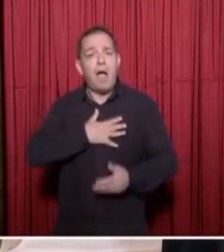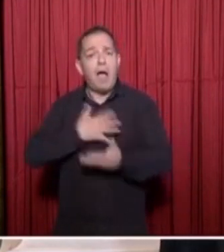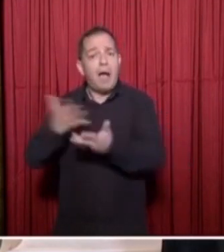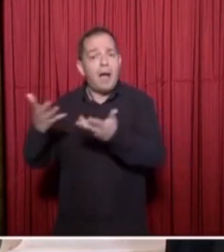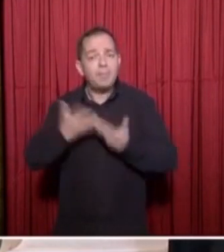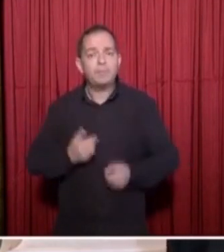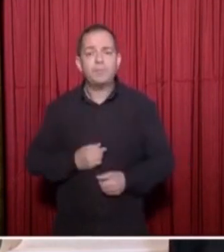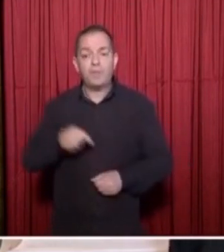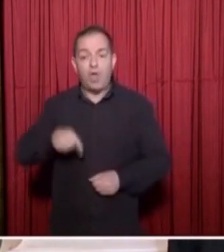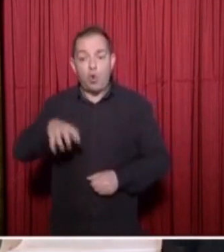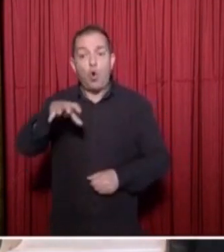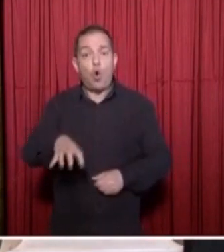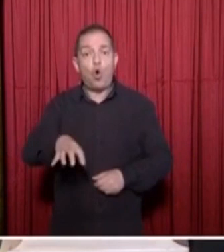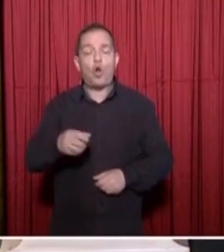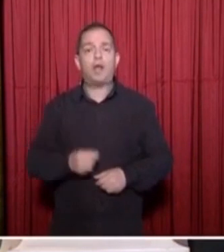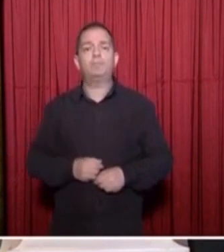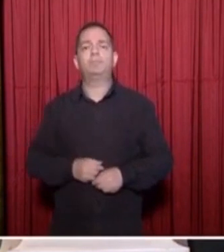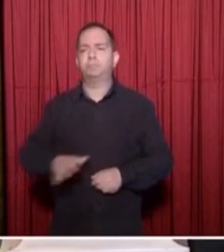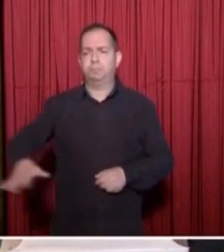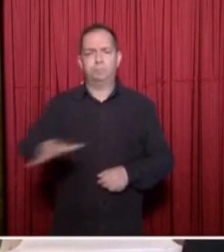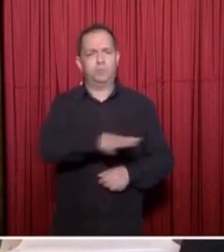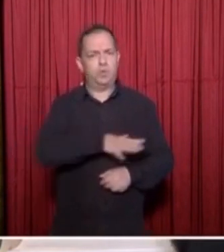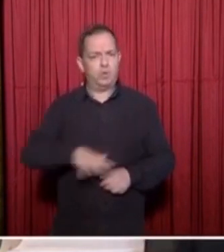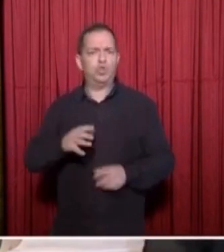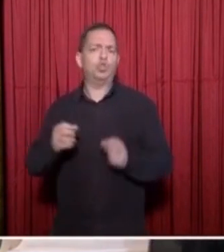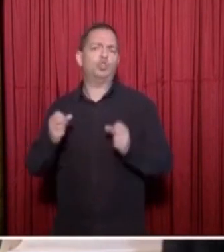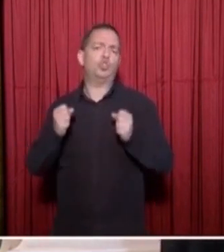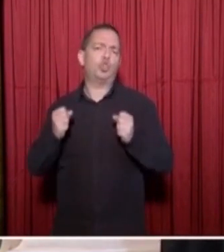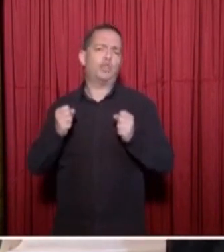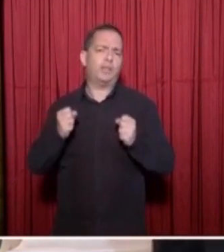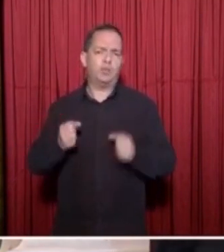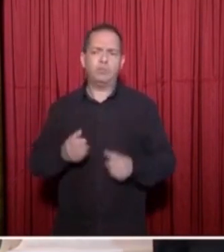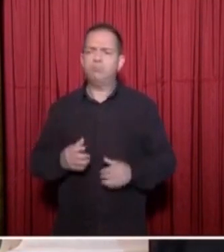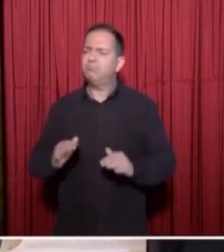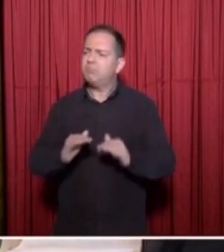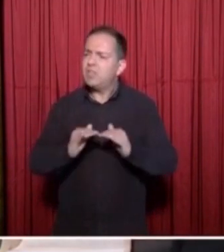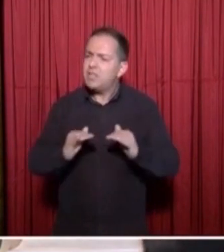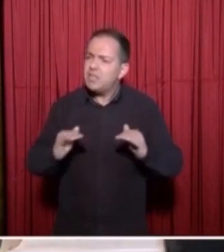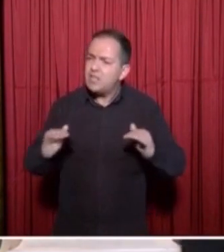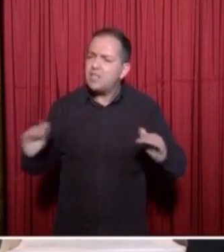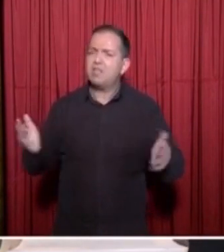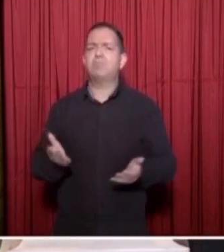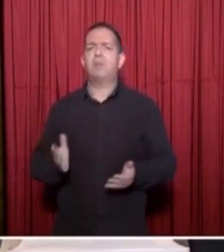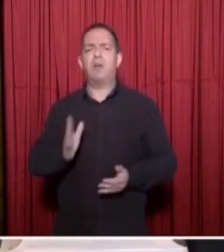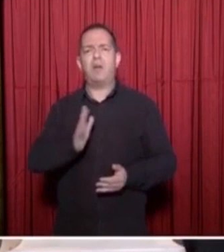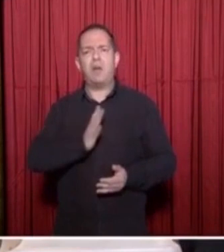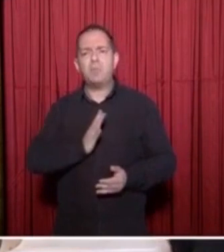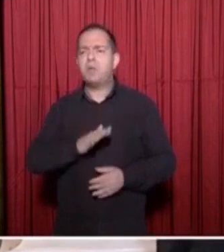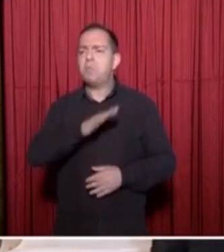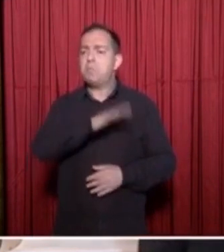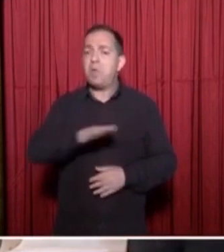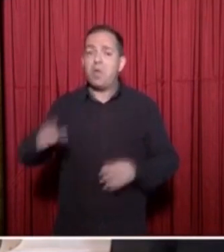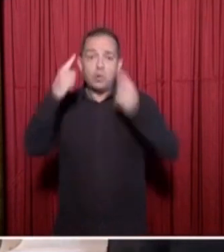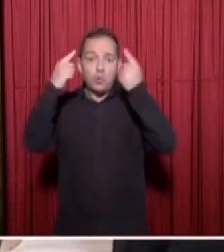η χώρα των ζώντων, αυτή η χώρα των πραέων, των τέκνων του